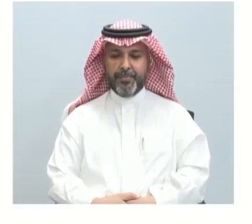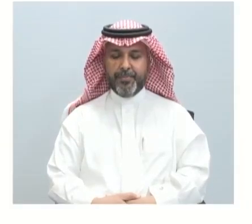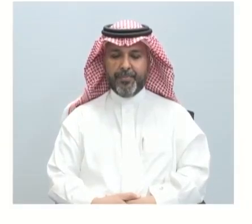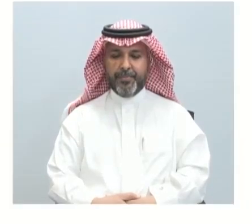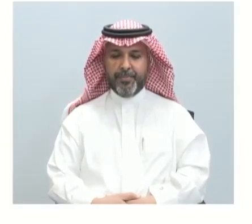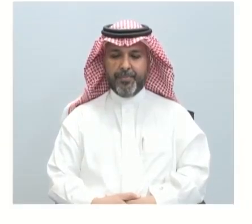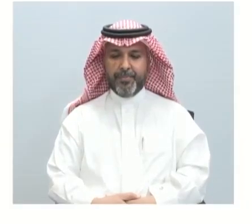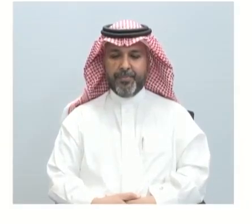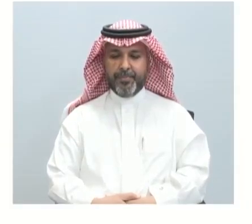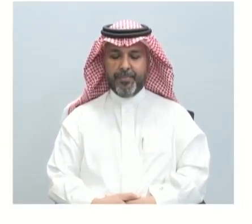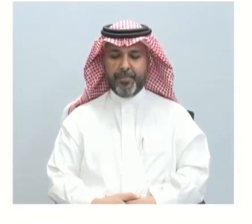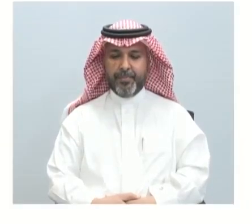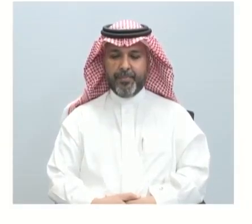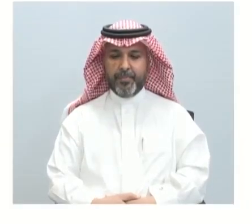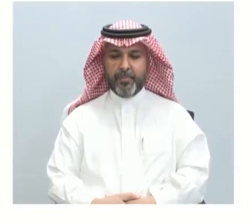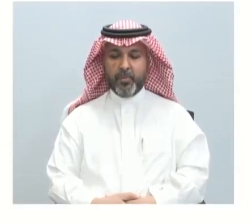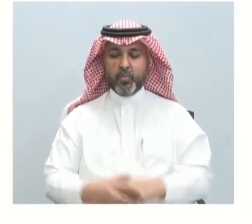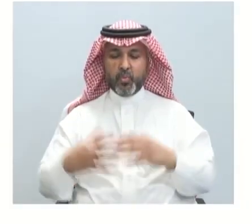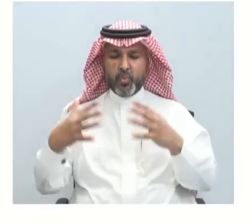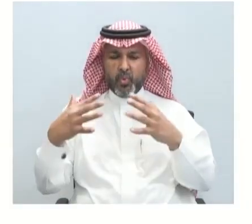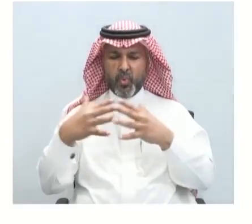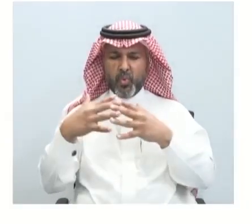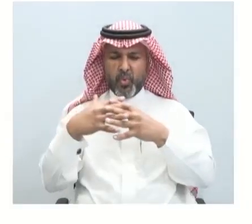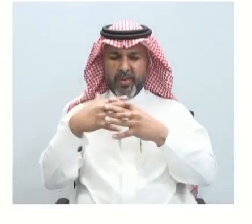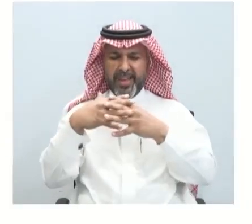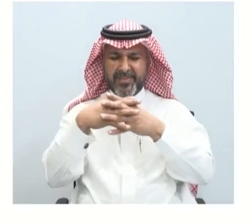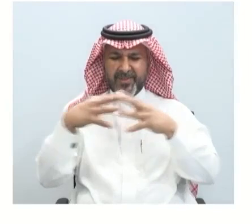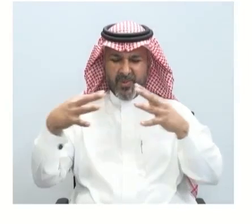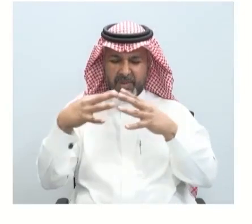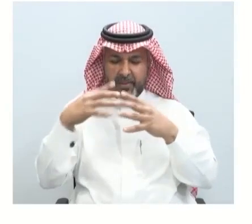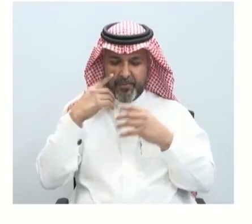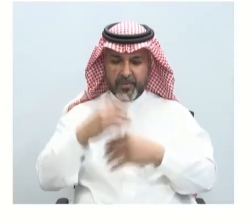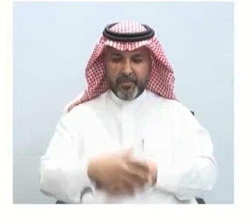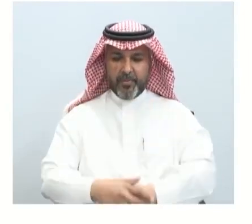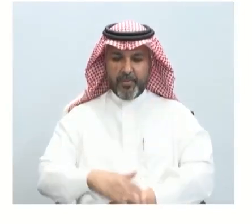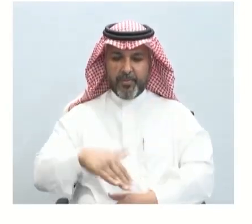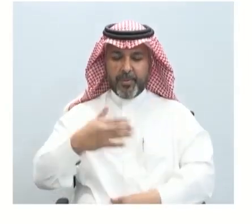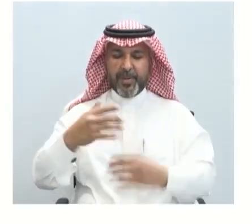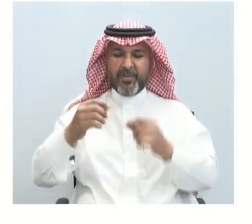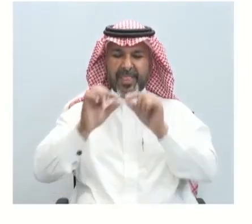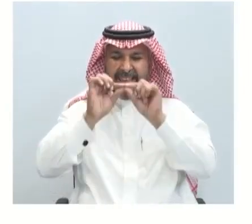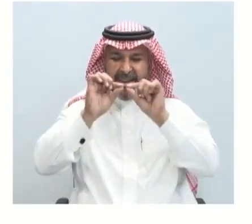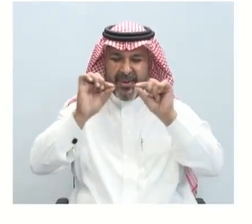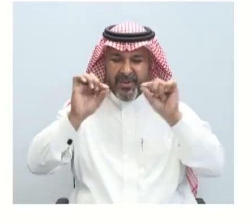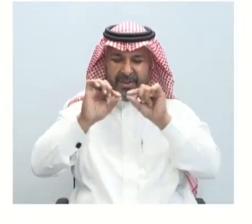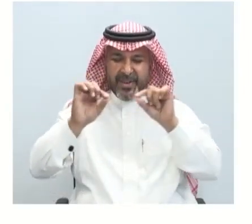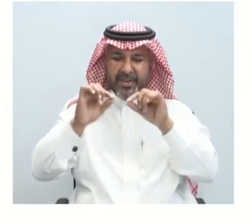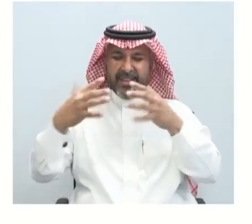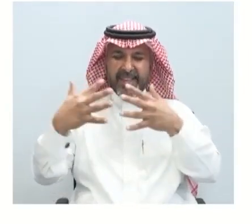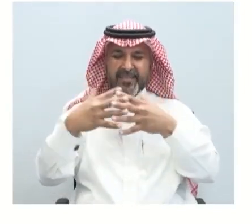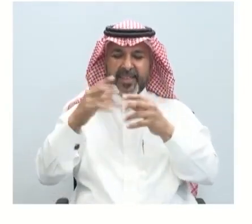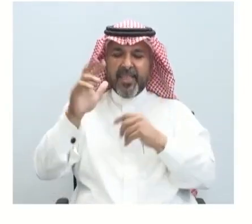متماثله تتكاثف الكروموسومات في الطور التمهيدي الثاني وتتكون الخيوط المغزليه وترتبط